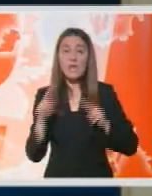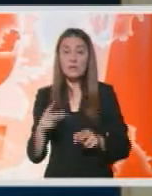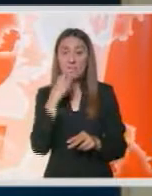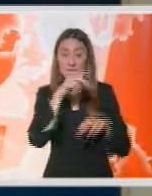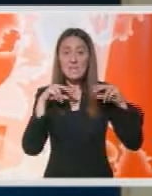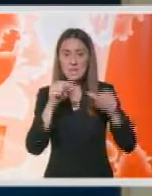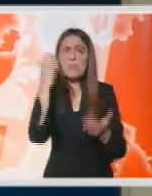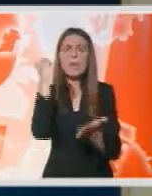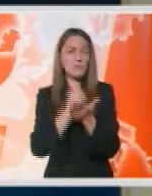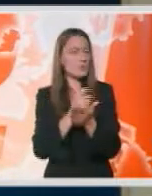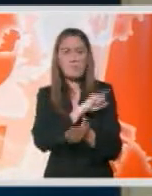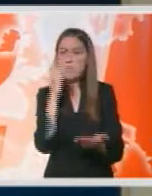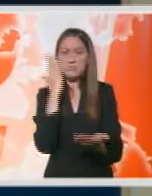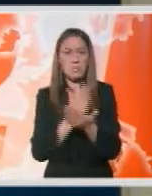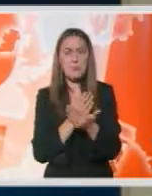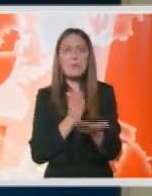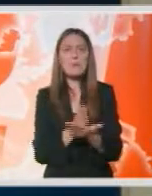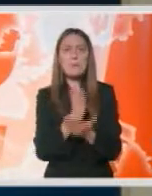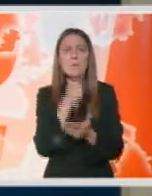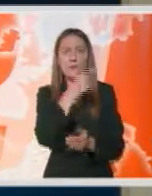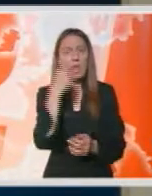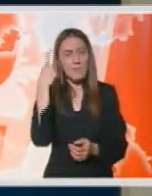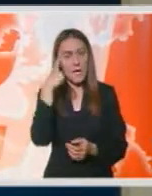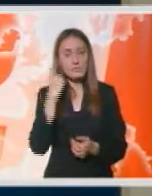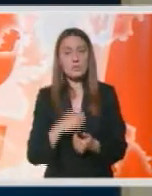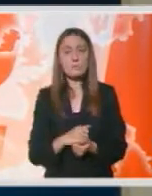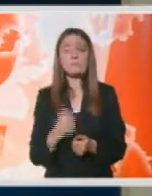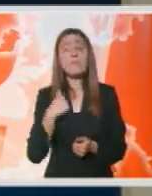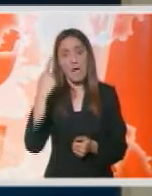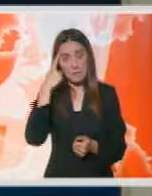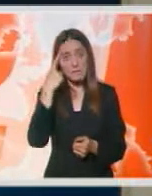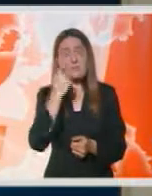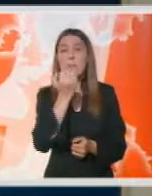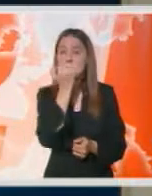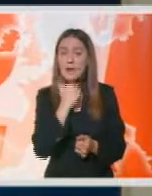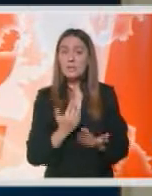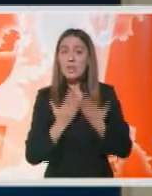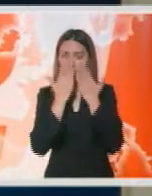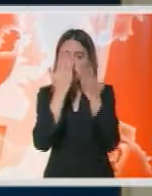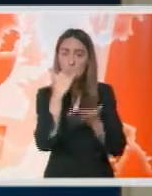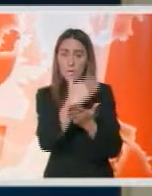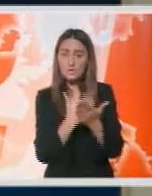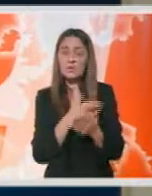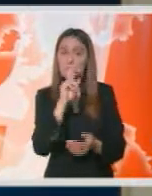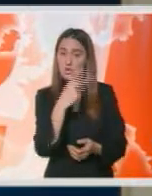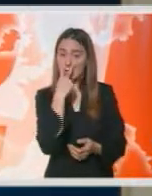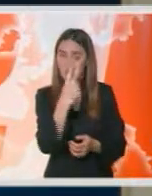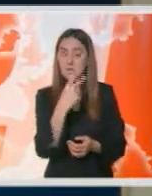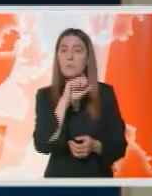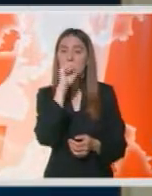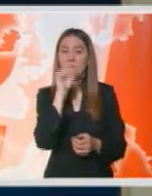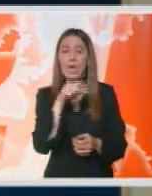te zemlje tvrdi da neće biti primenjivan na taj način. Mislim da pravilnim čitanjem Ustava možemo da vidimo da on